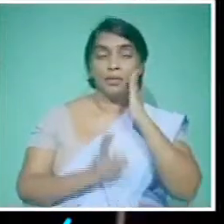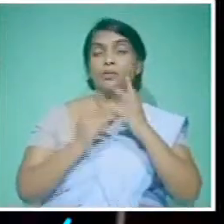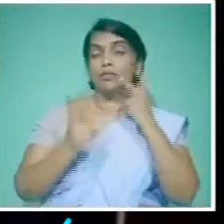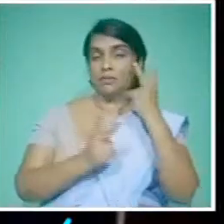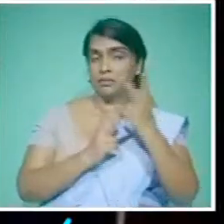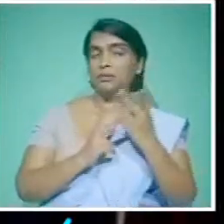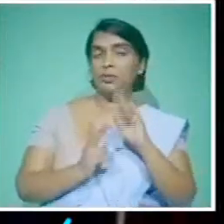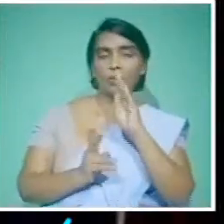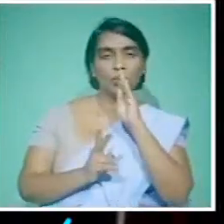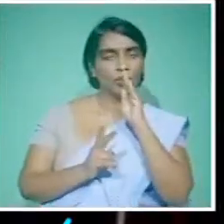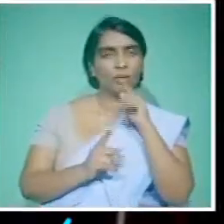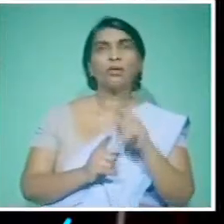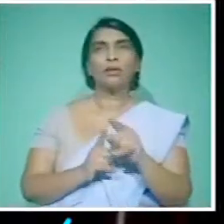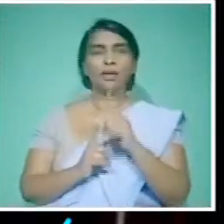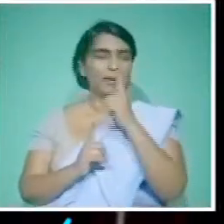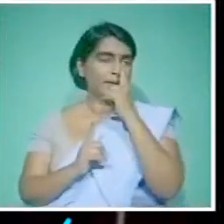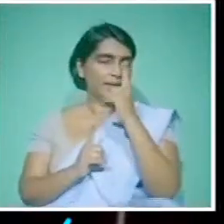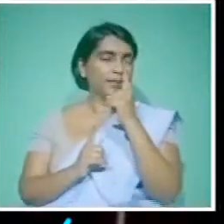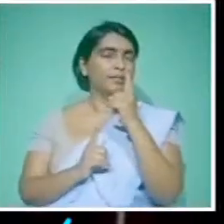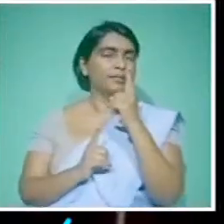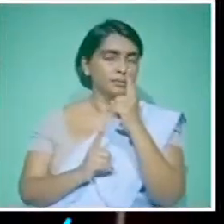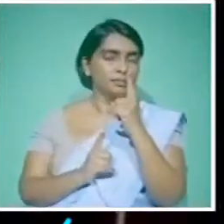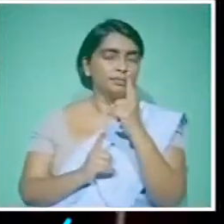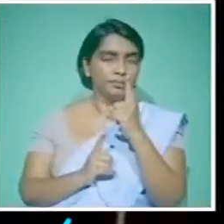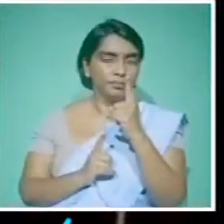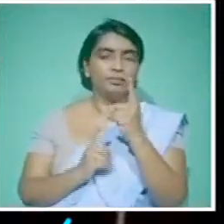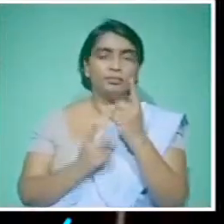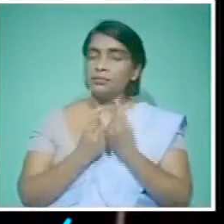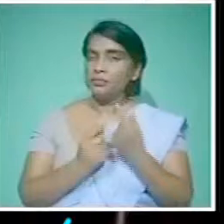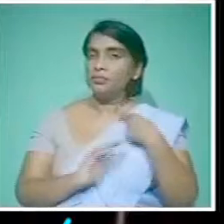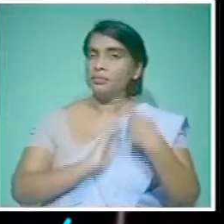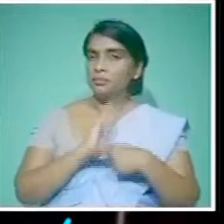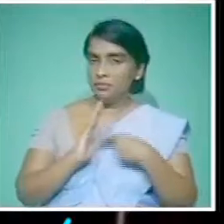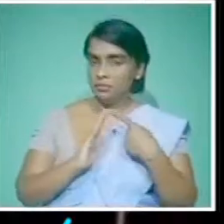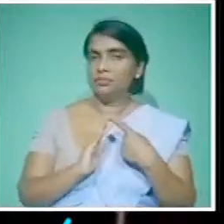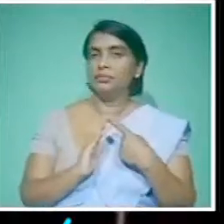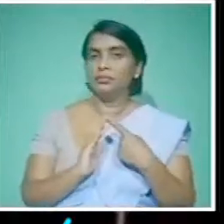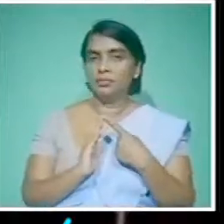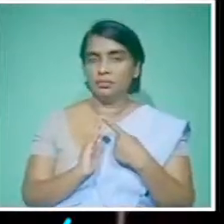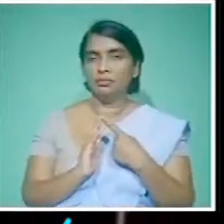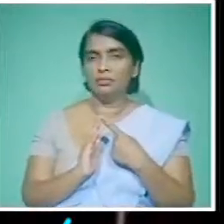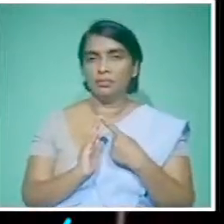සංචාරක ව්‍යාපාරය කියන්නේ එක ඉක්මනටම රටට